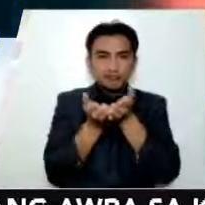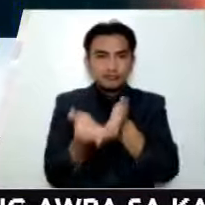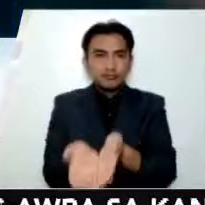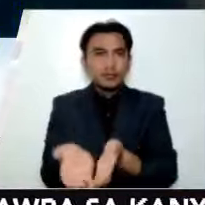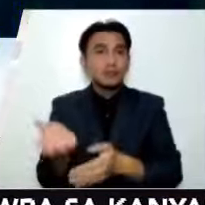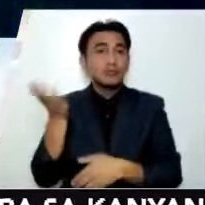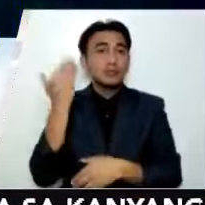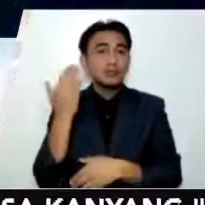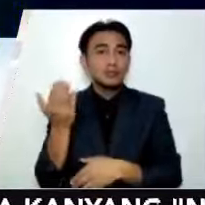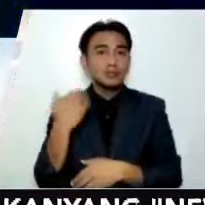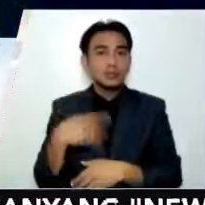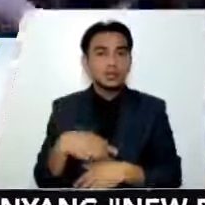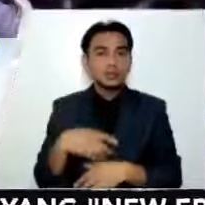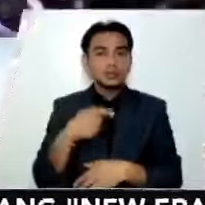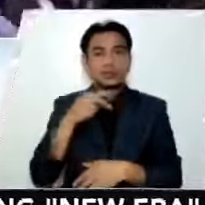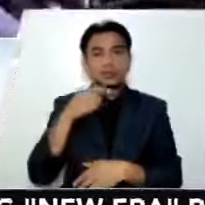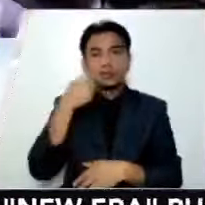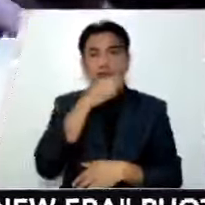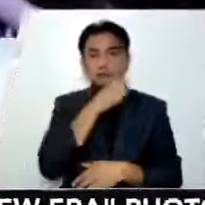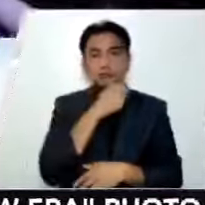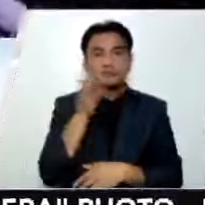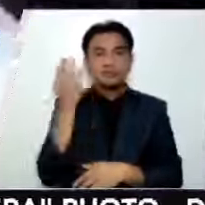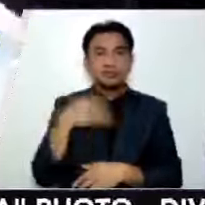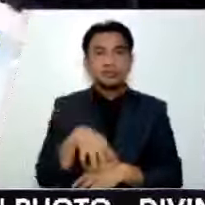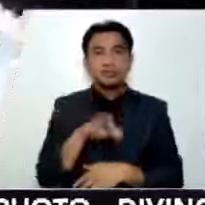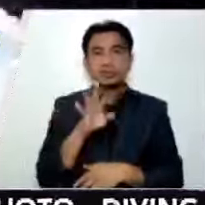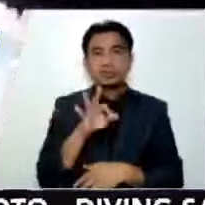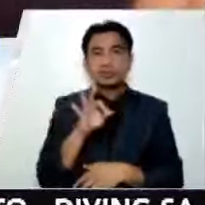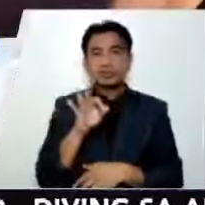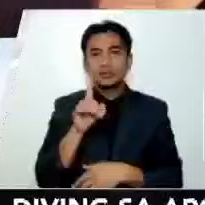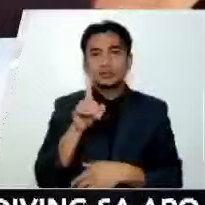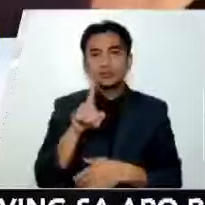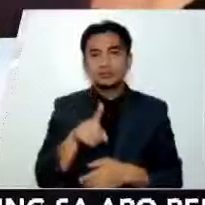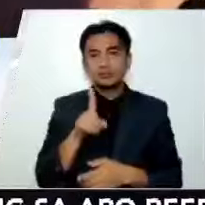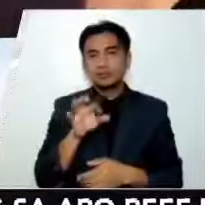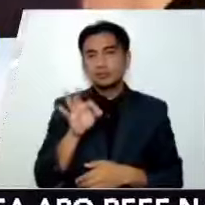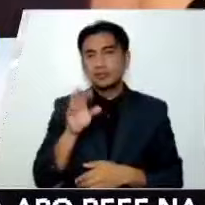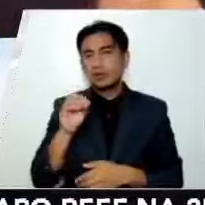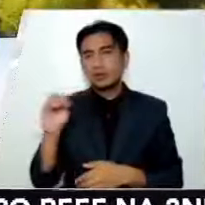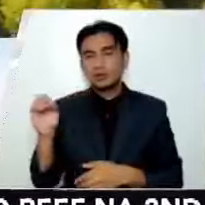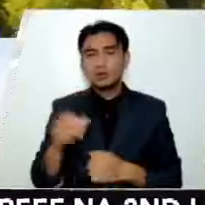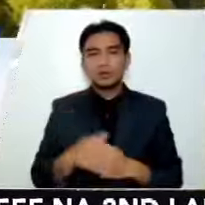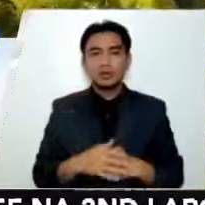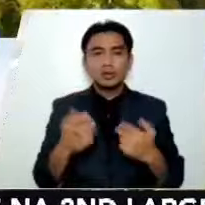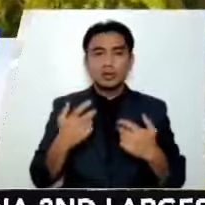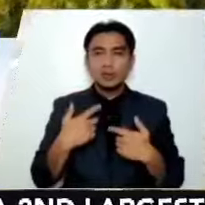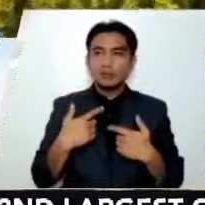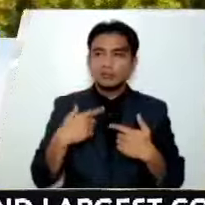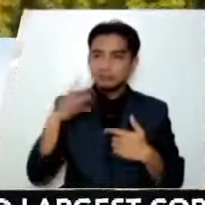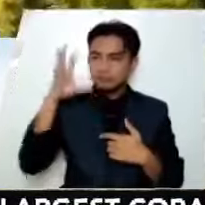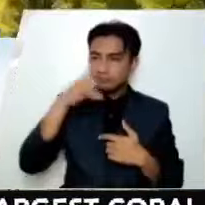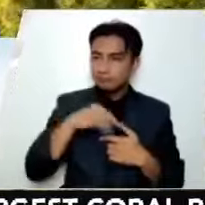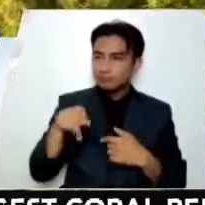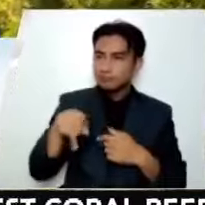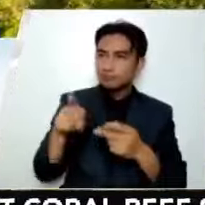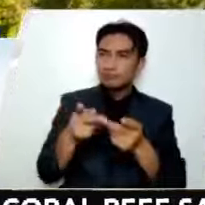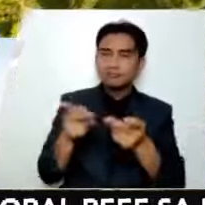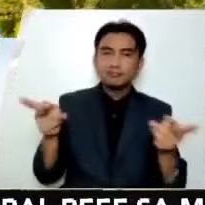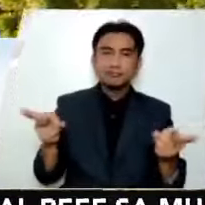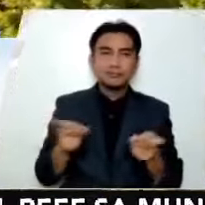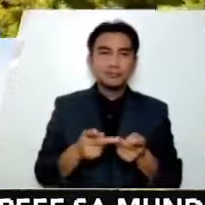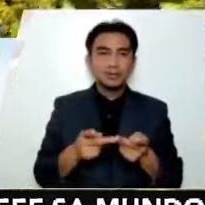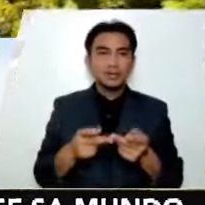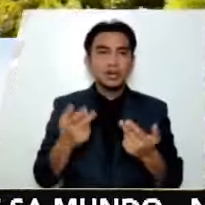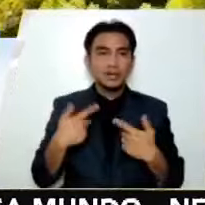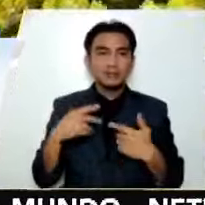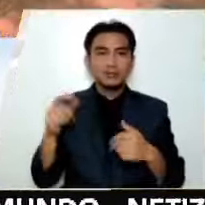noon pang 1900s. Malilibot rin ang mga bakawan sa isla. Ang ganda ng Apo Reef mas nag-iba na raw